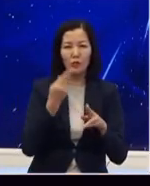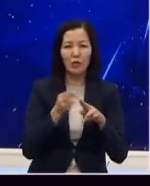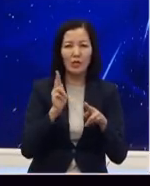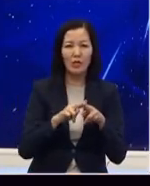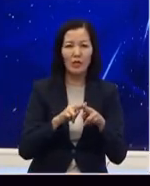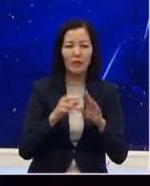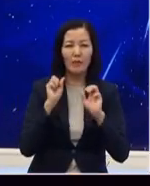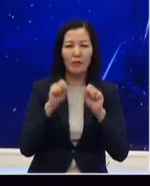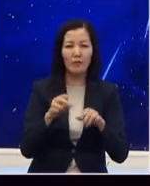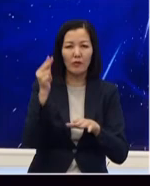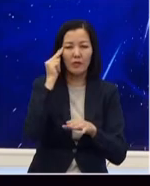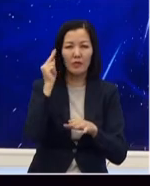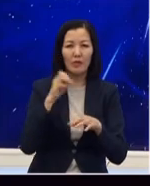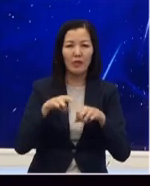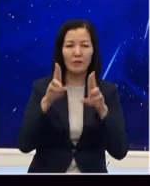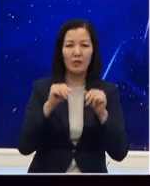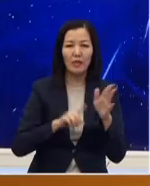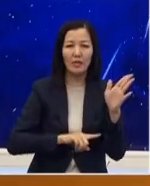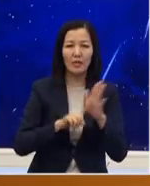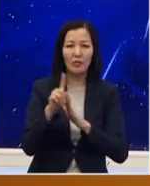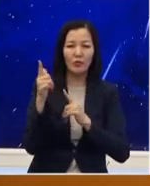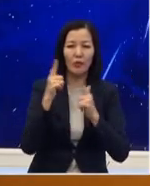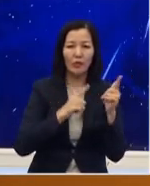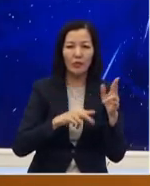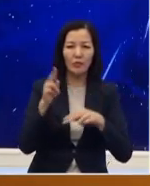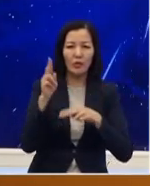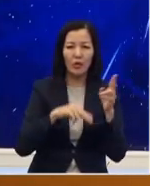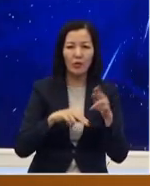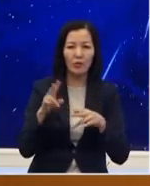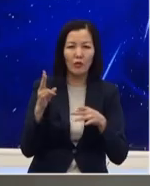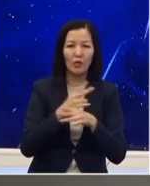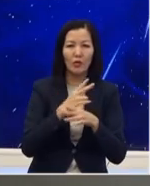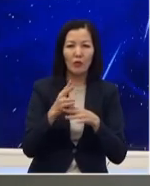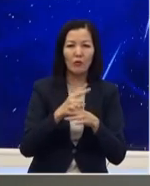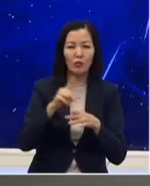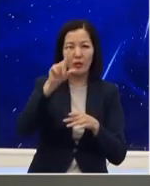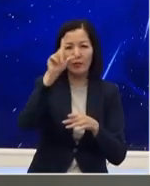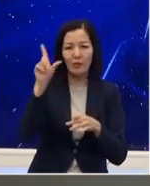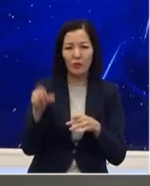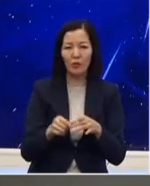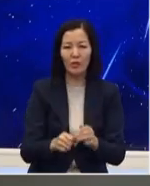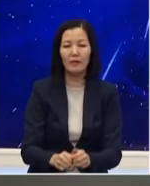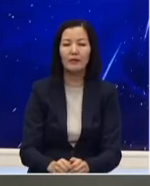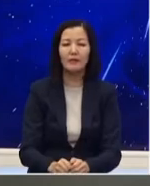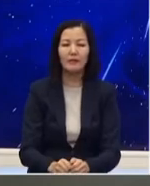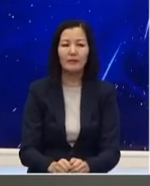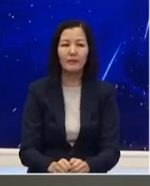материалов позволит китайским специалистам начать подготовку к строительству научной базы на Луне.